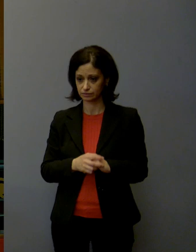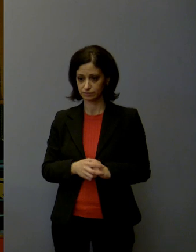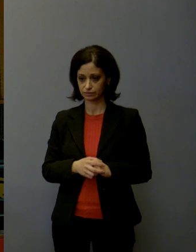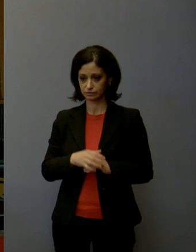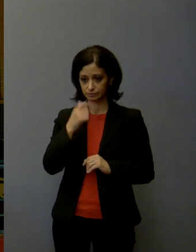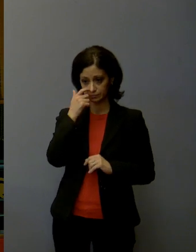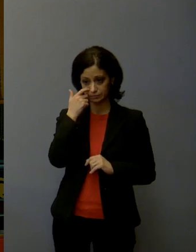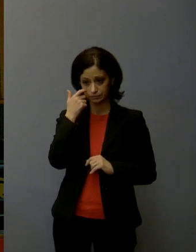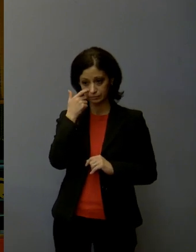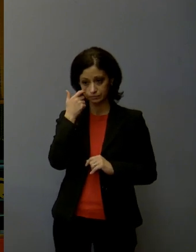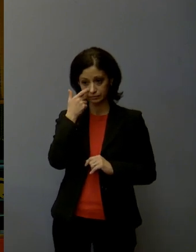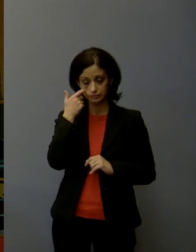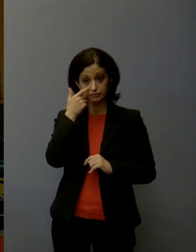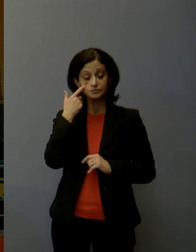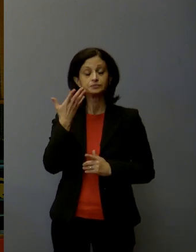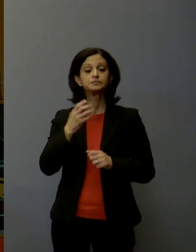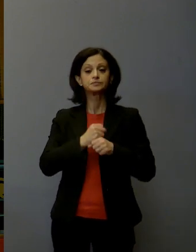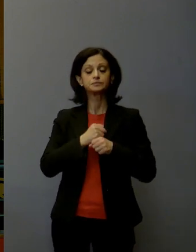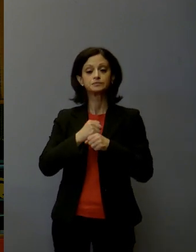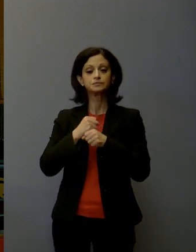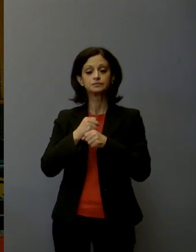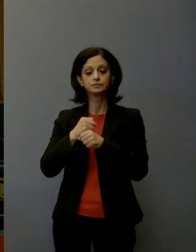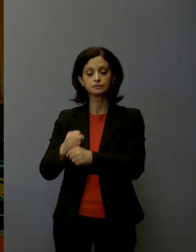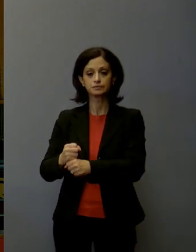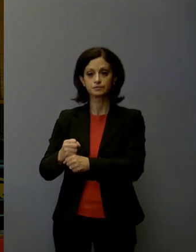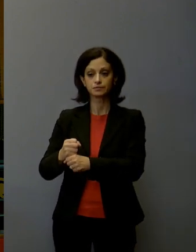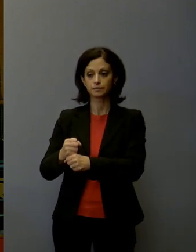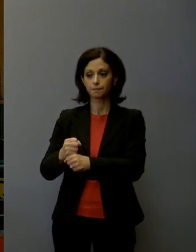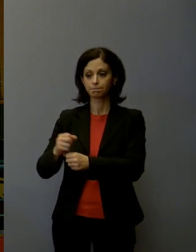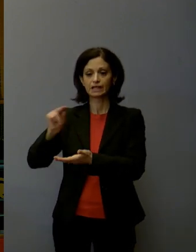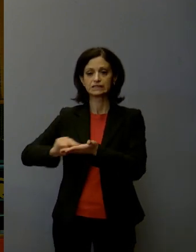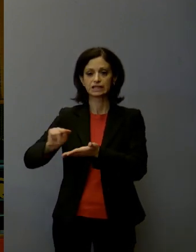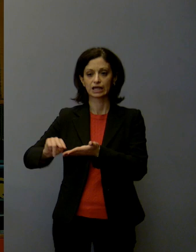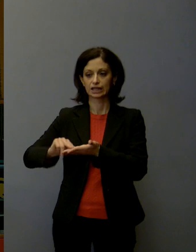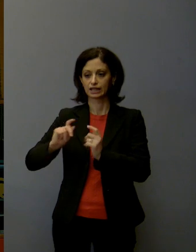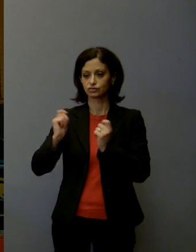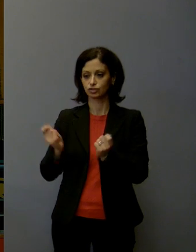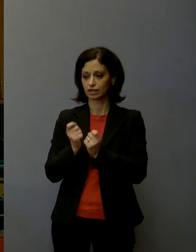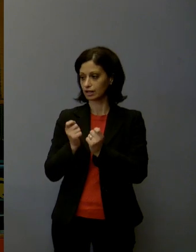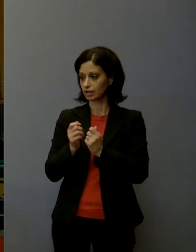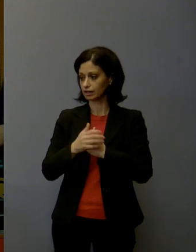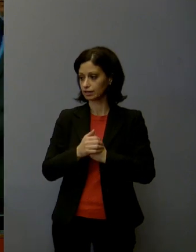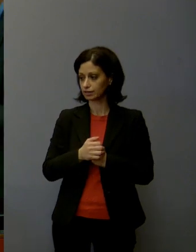Sì la parola Allora la parola alla segreteria generale